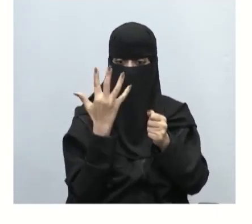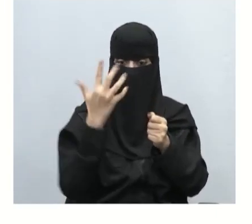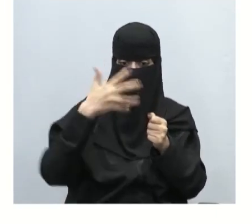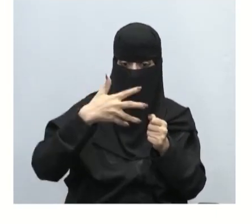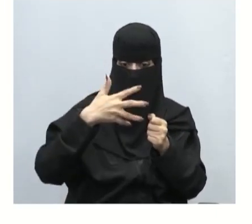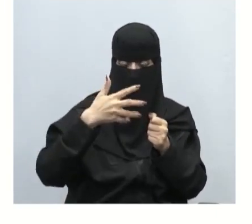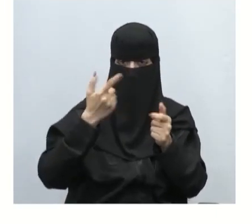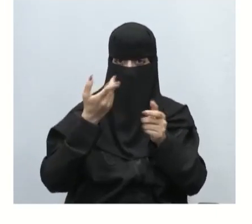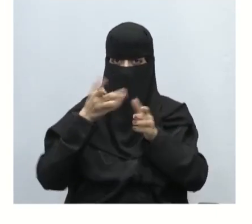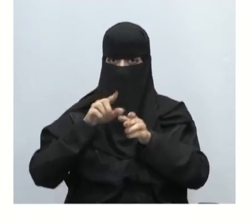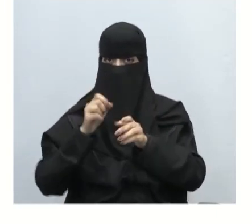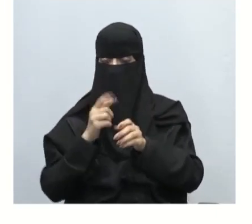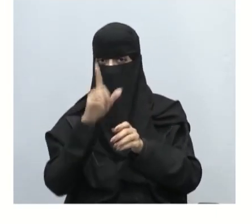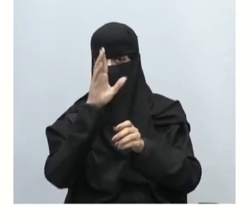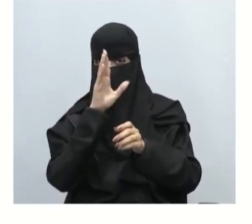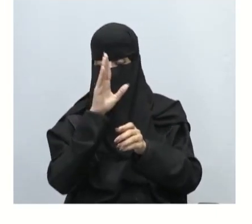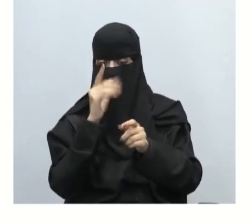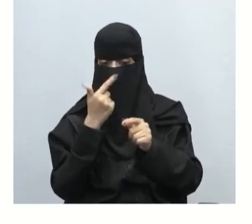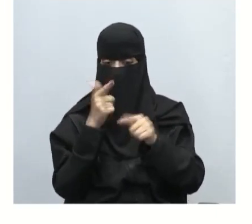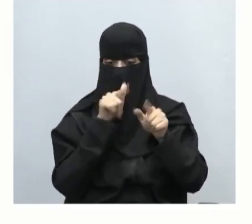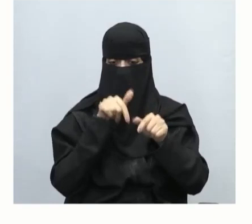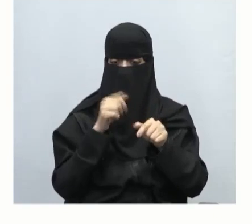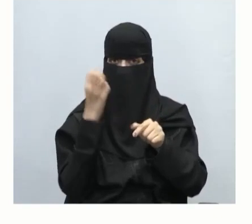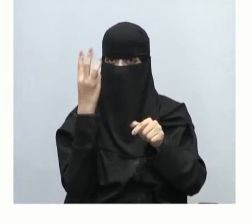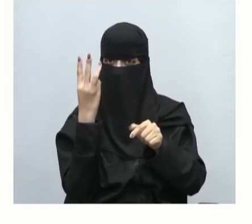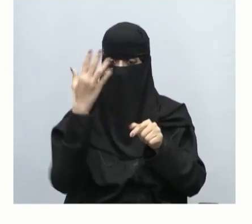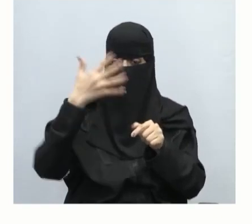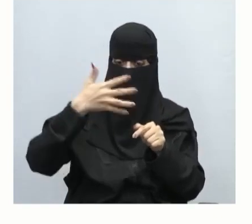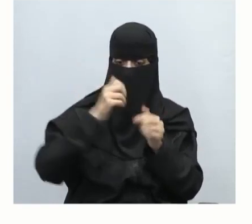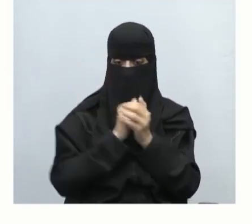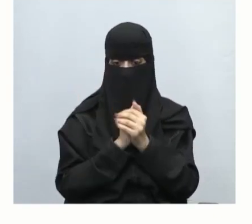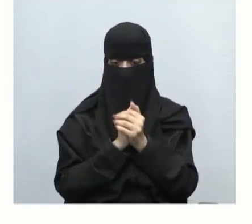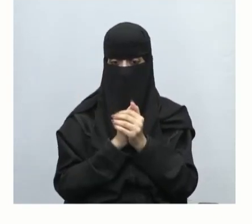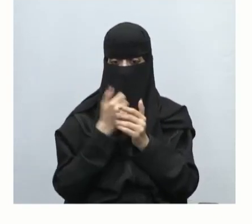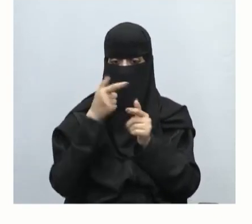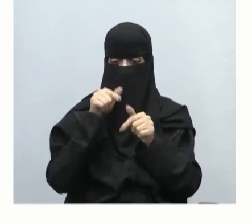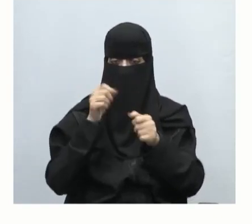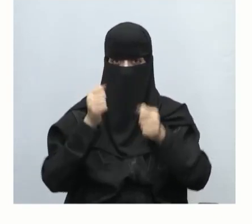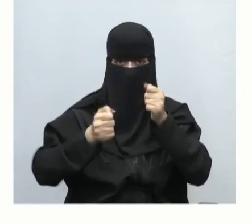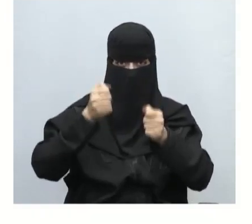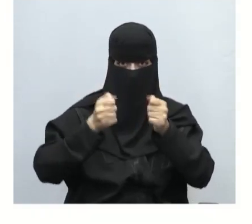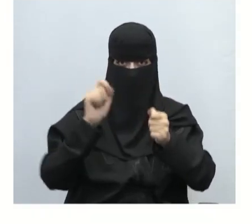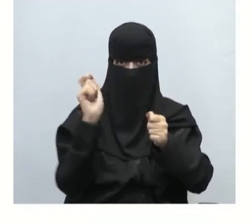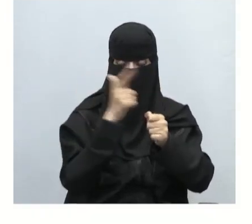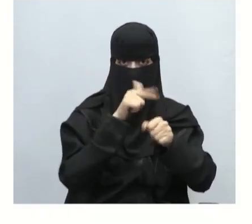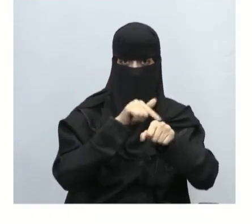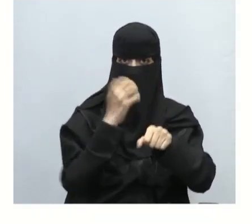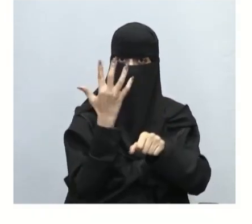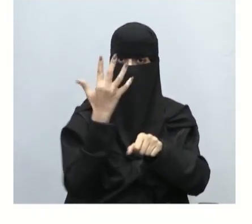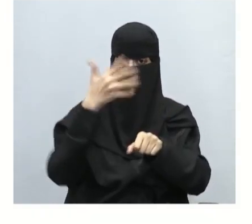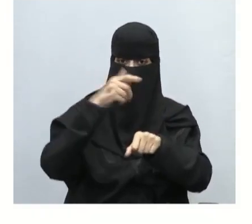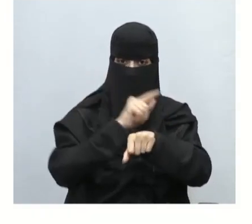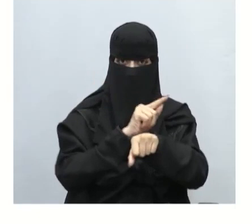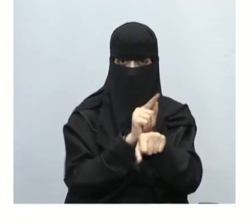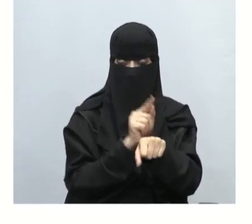ام باء ام ج ام د لدينا في السؤال من المعطيات عبد الله قاد سيارته بسرعه 50 م في